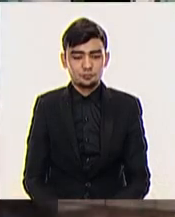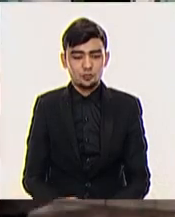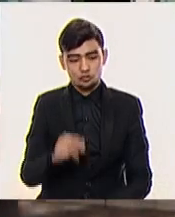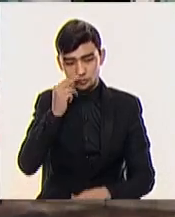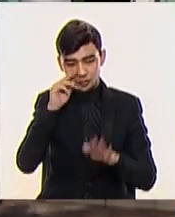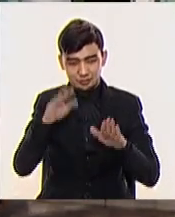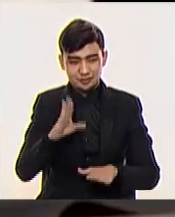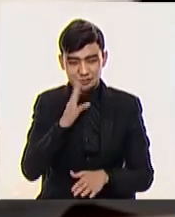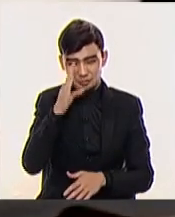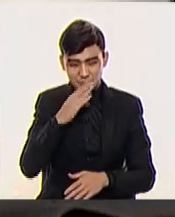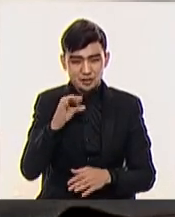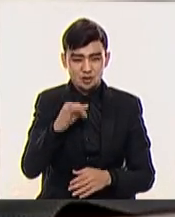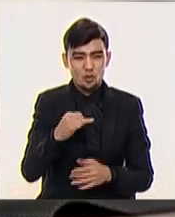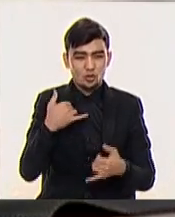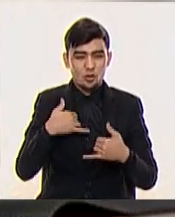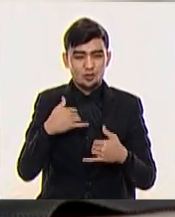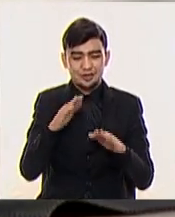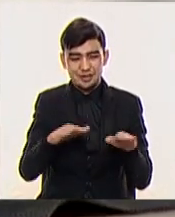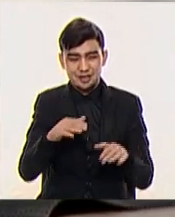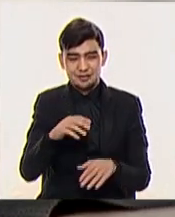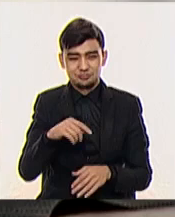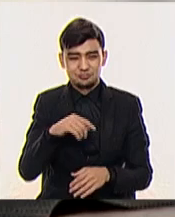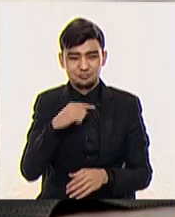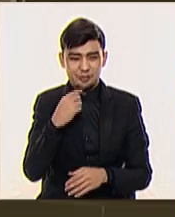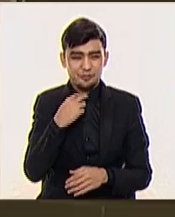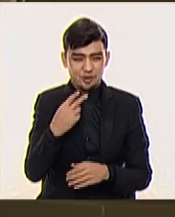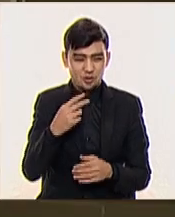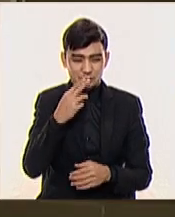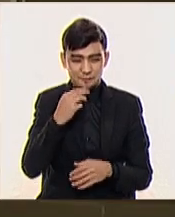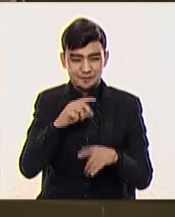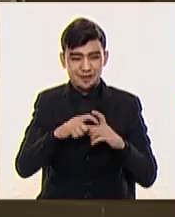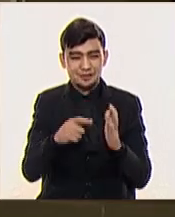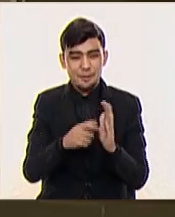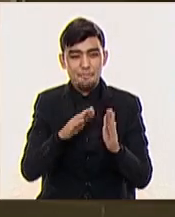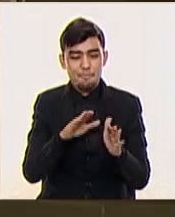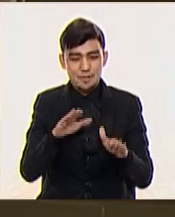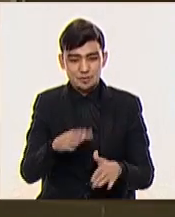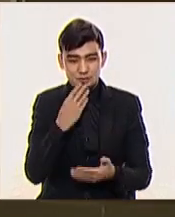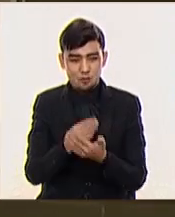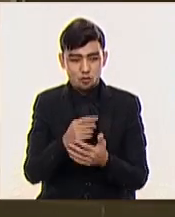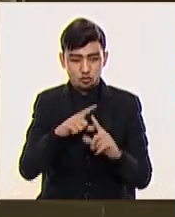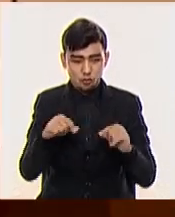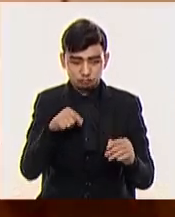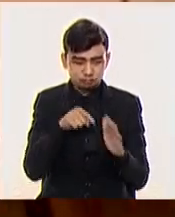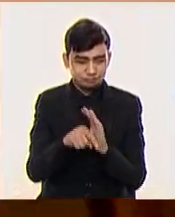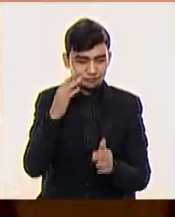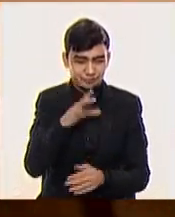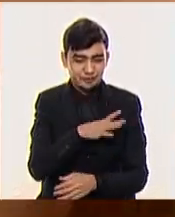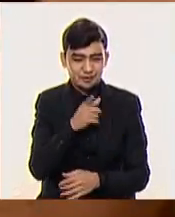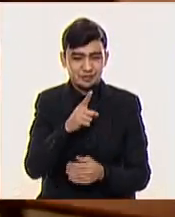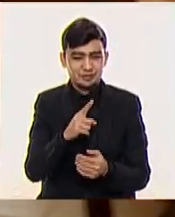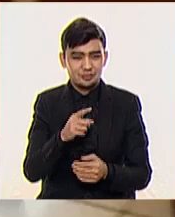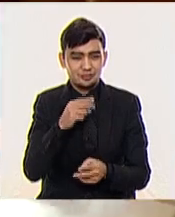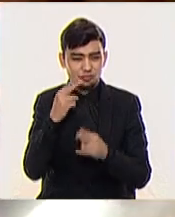А в Шымкенте родителям учеников начальных классов и педагогам пришлось сегодня буквально прорываться в собственную школу. Они заявили, что с